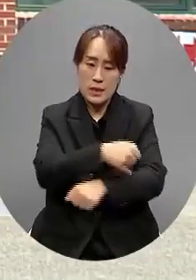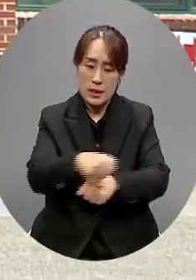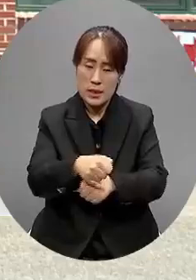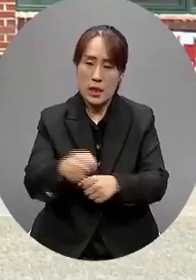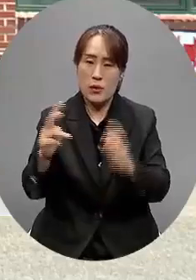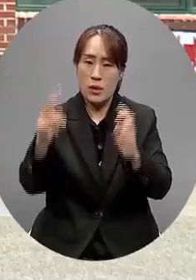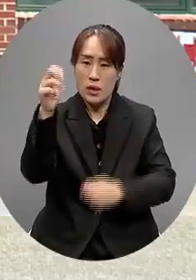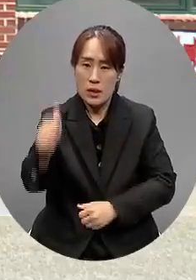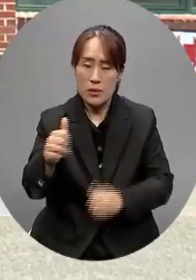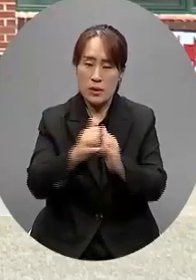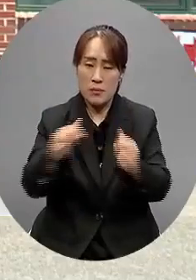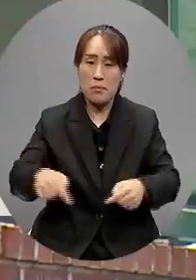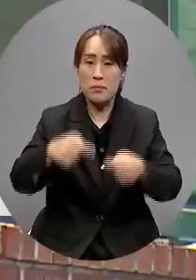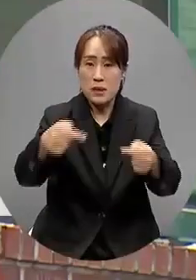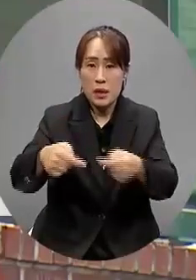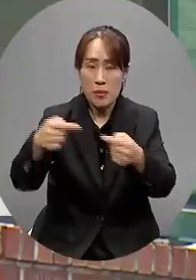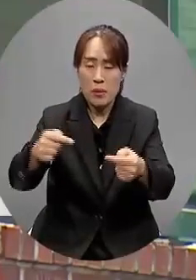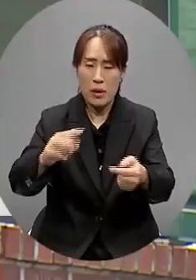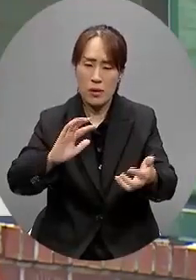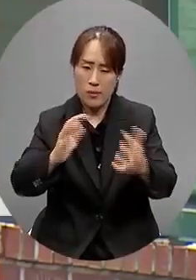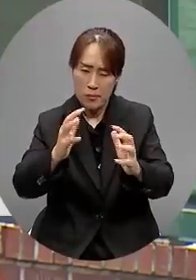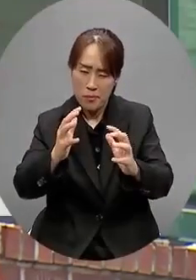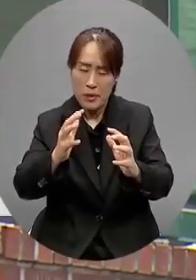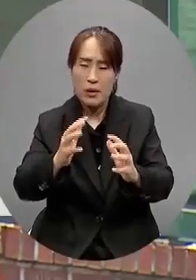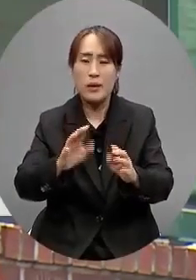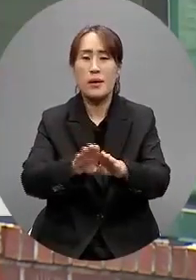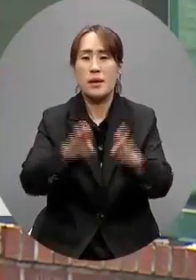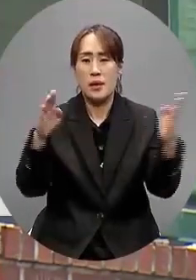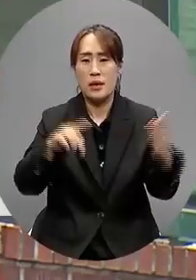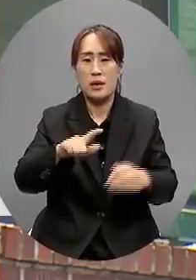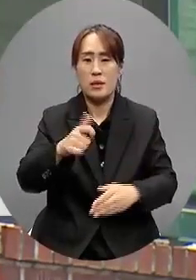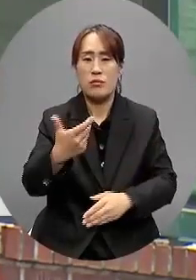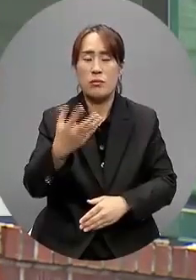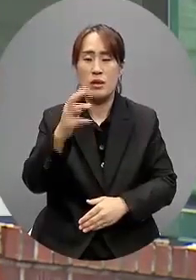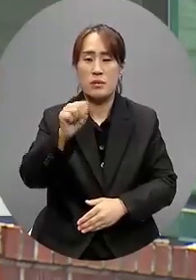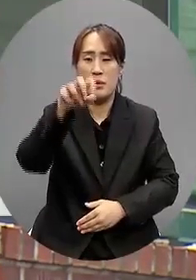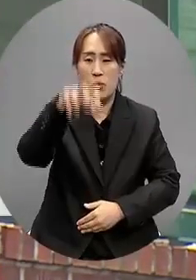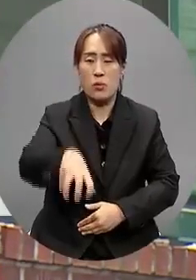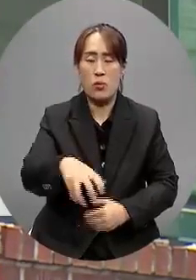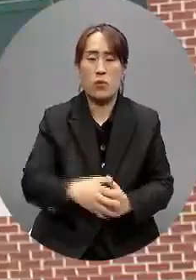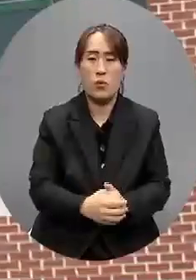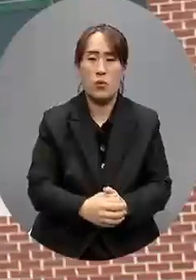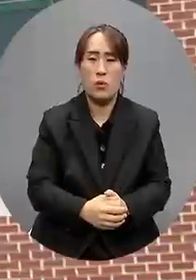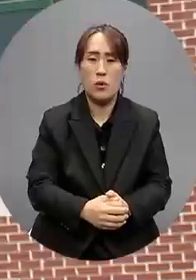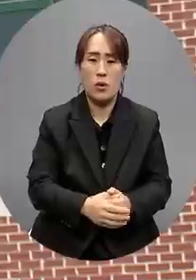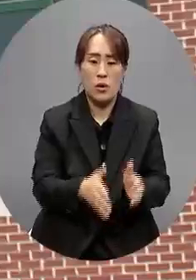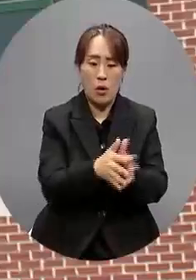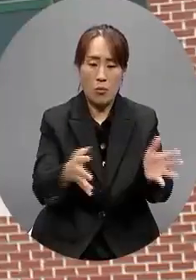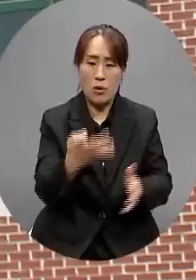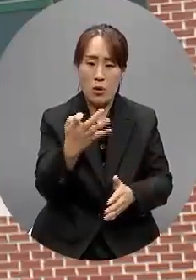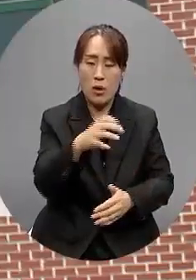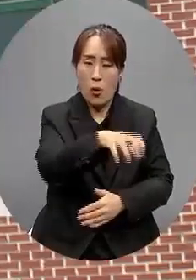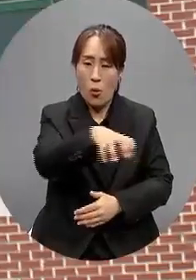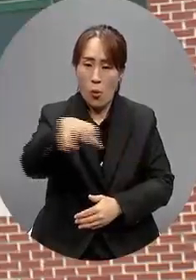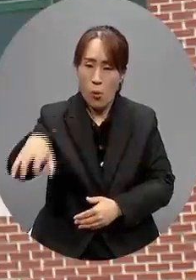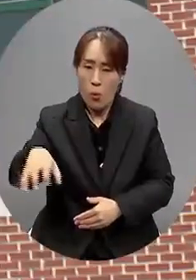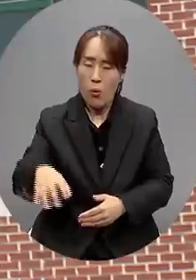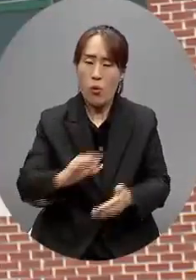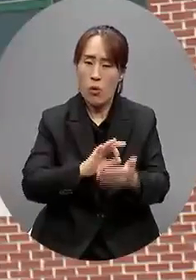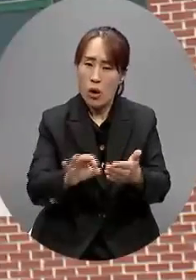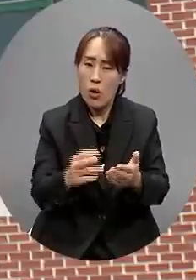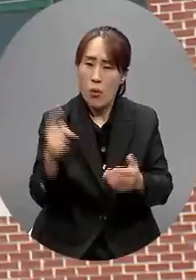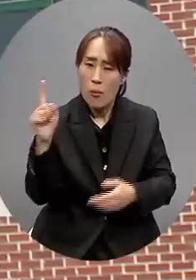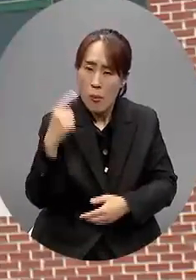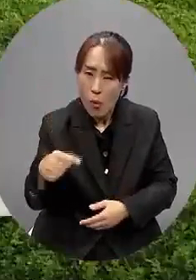대표 주민 등이 참여하는 공청회를 열고 16만 3,000m 14개동 규모의 기존 연수원을